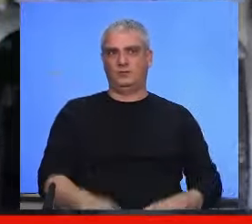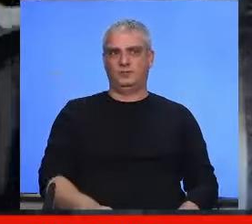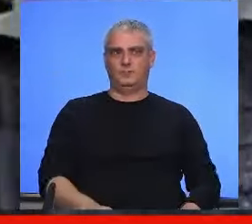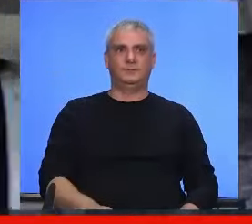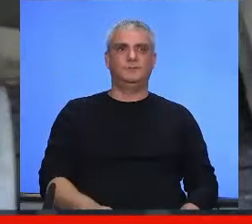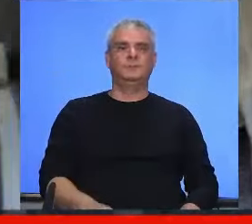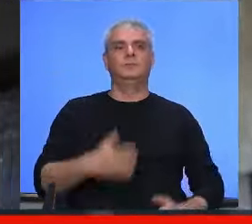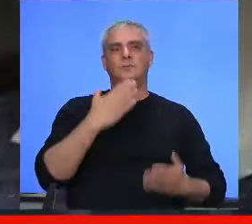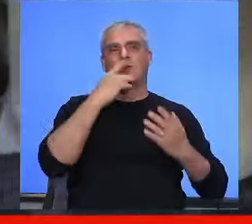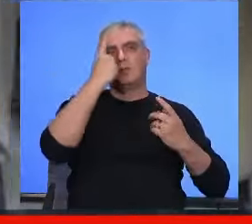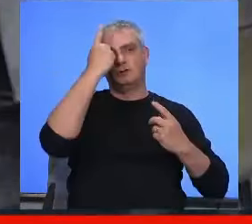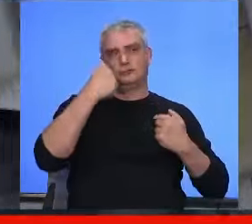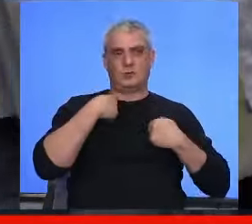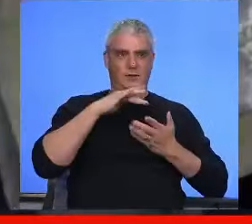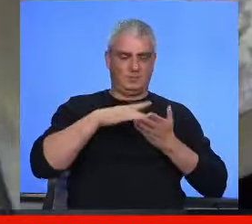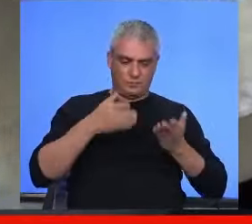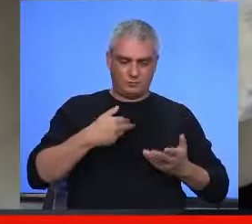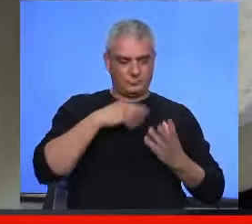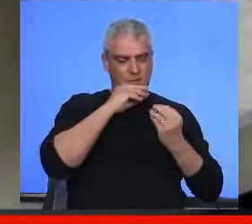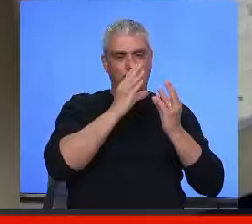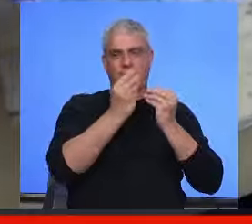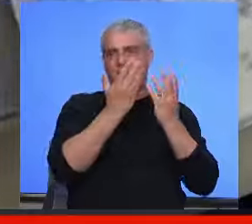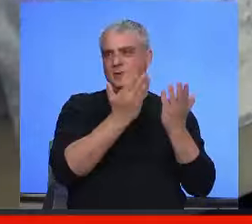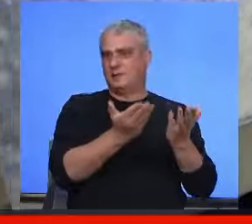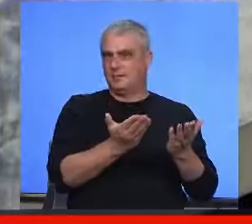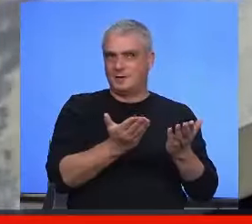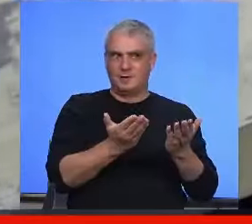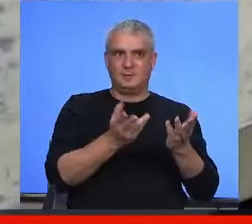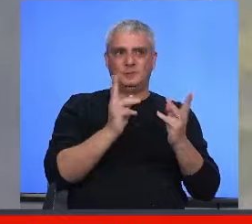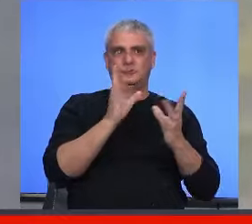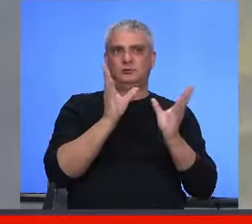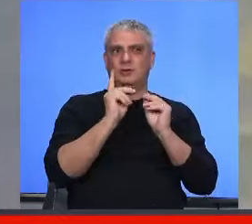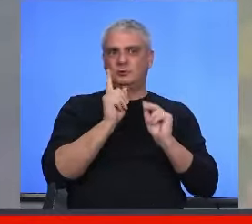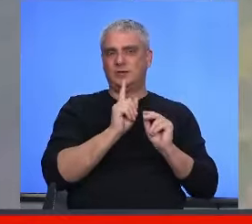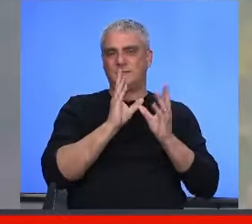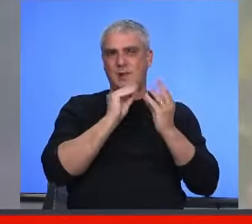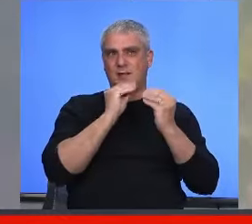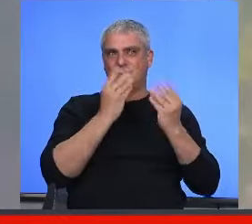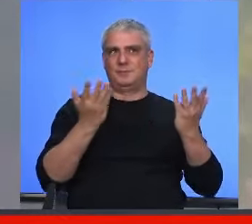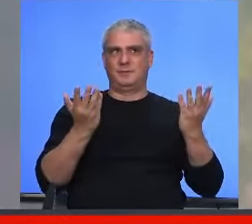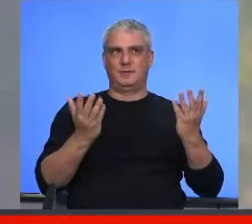מודה לקדוש ברוך הוא שאני פה, שאני מדבר איתך, שיש עם מי לדבר.